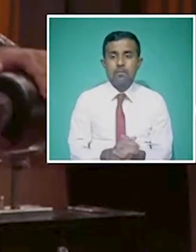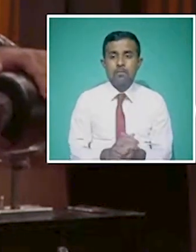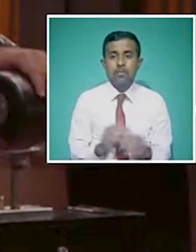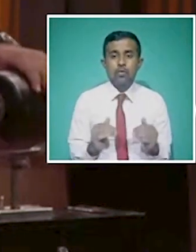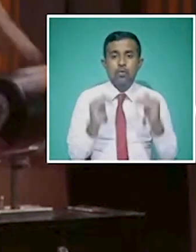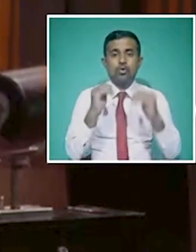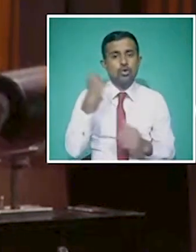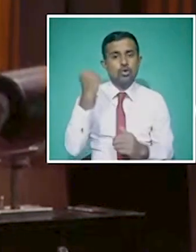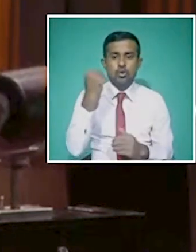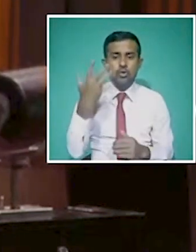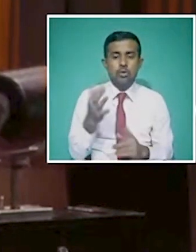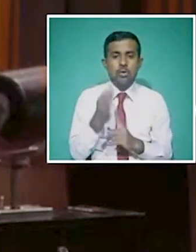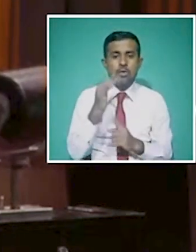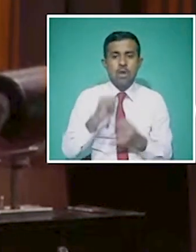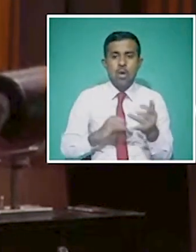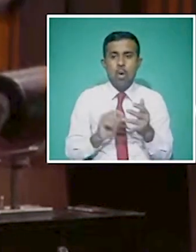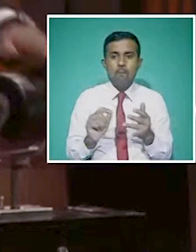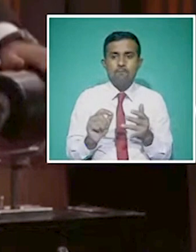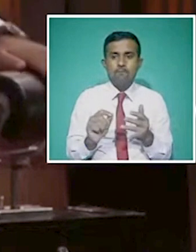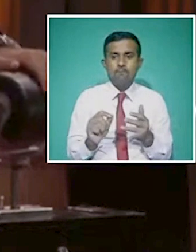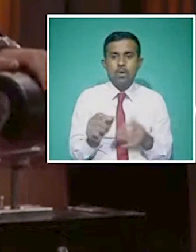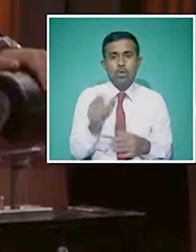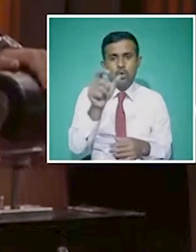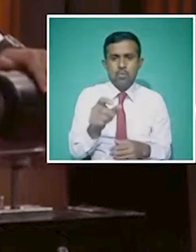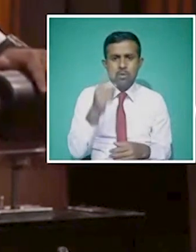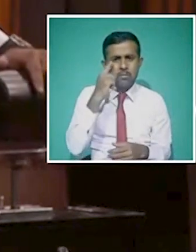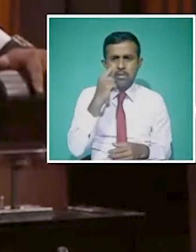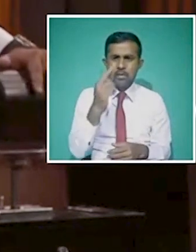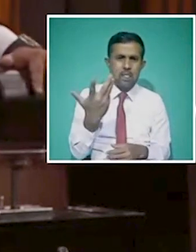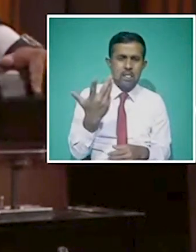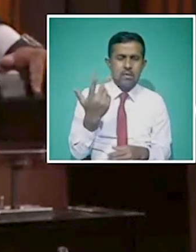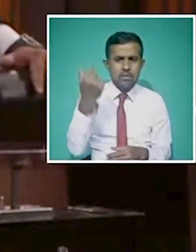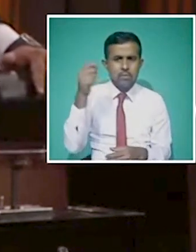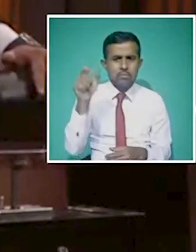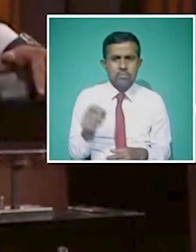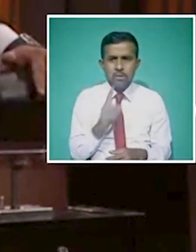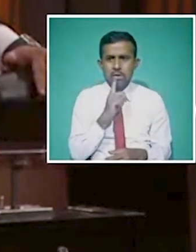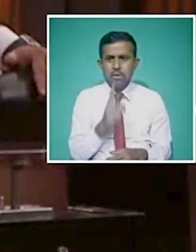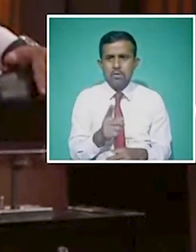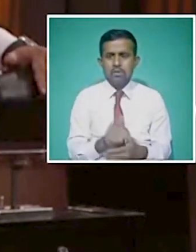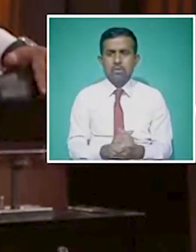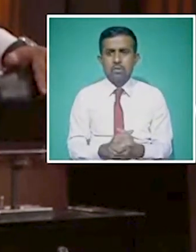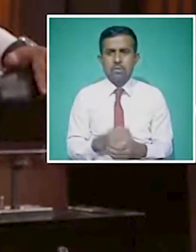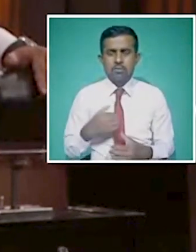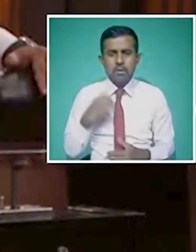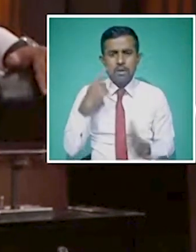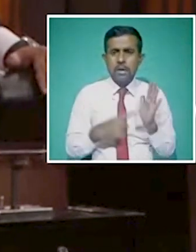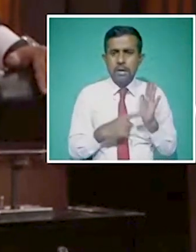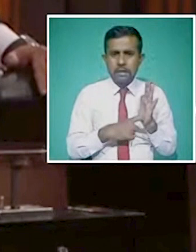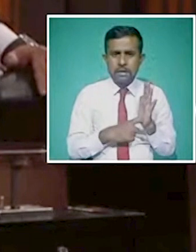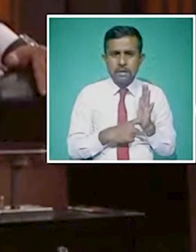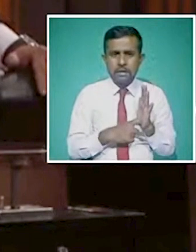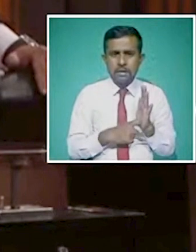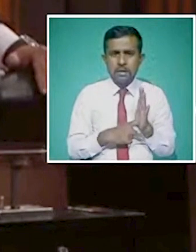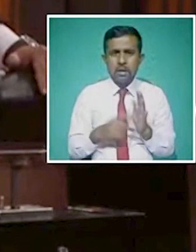karan rasvimak thila thiyena janadhipathi lekam karyale obathumawa man eke dakkena e thuma kiyala thiyena man hitanne tirukunamale border eke